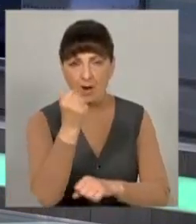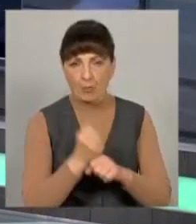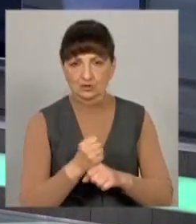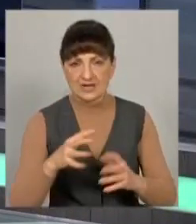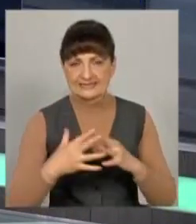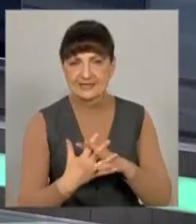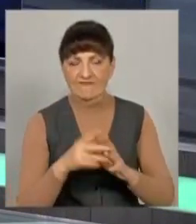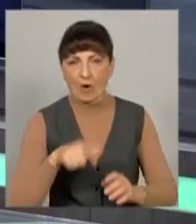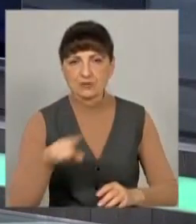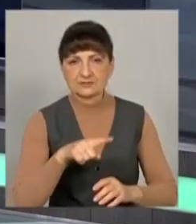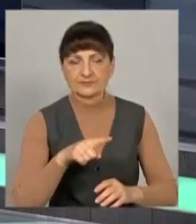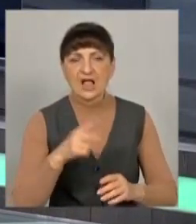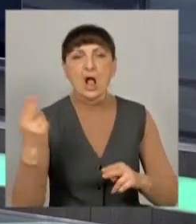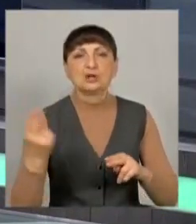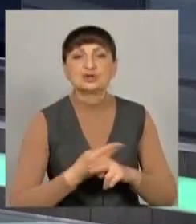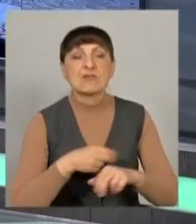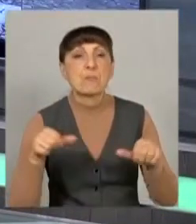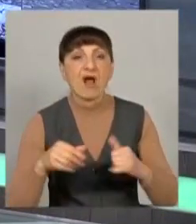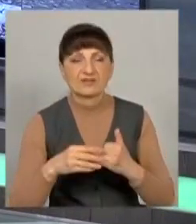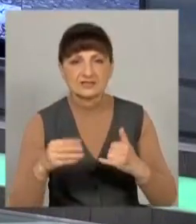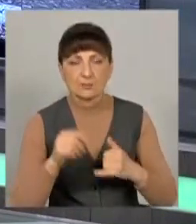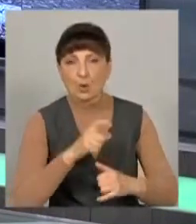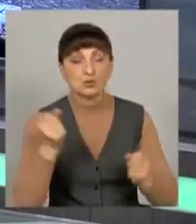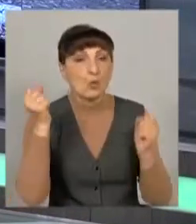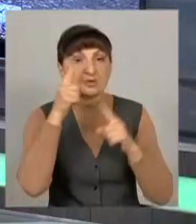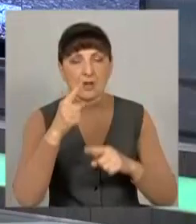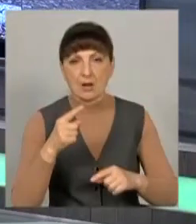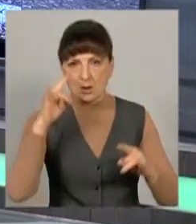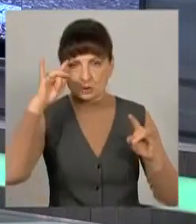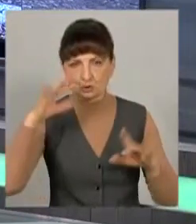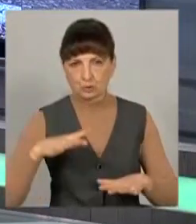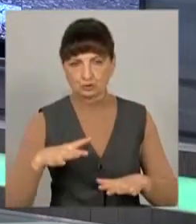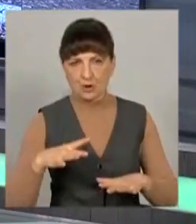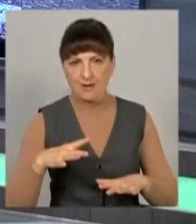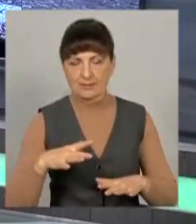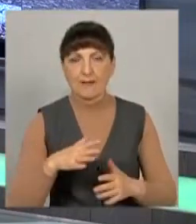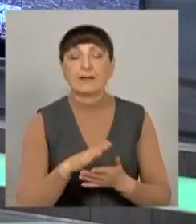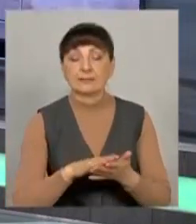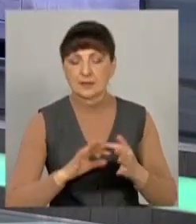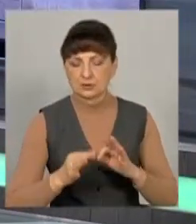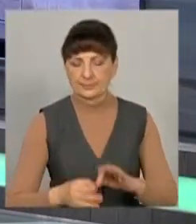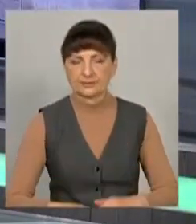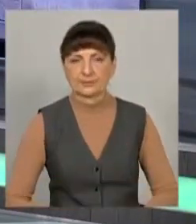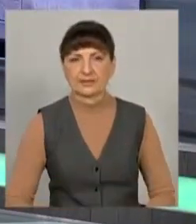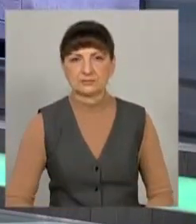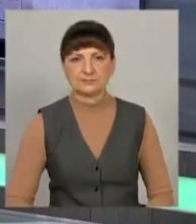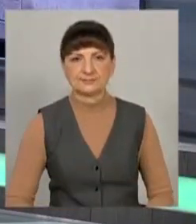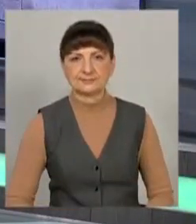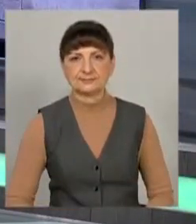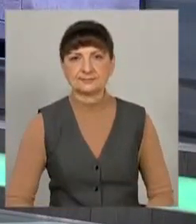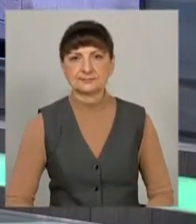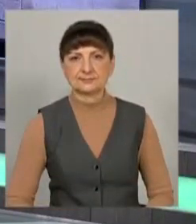совхоза. Причем о лишении прав на земли пайщики узнали совершенно случайно. Адина Смагулова разбиралась в деталях конфликта.